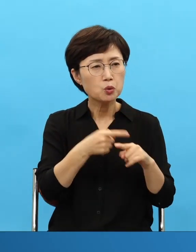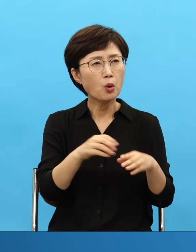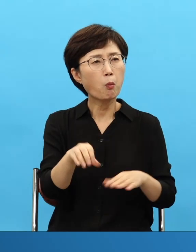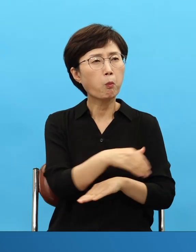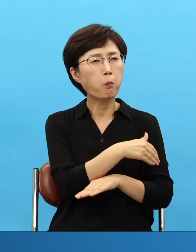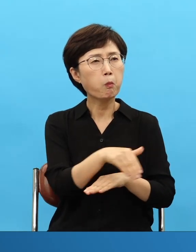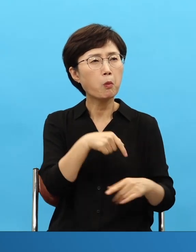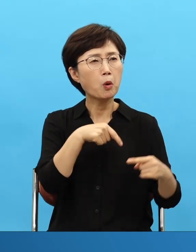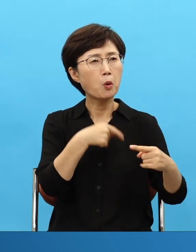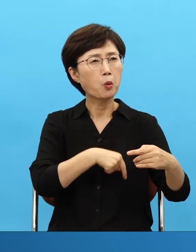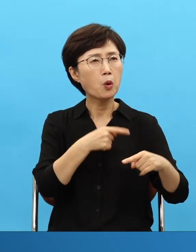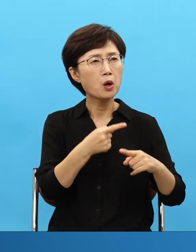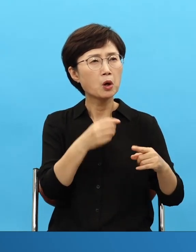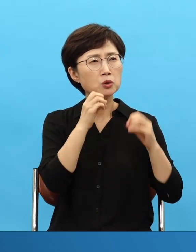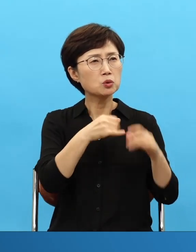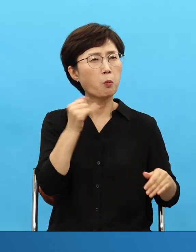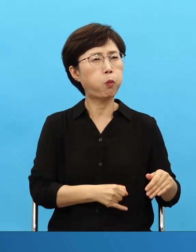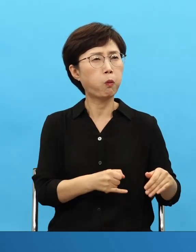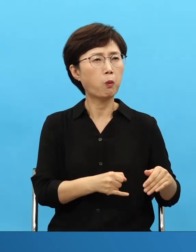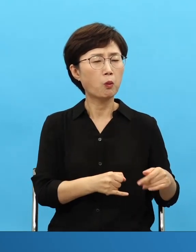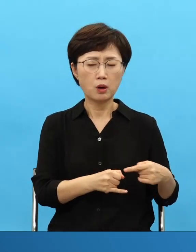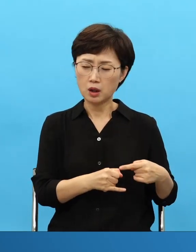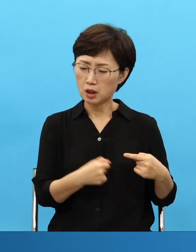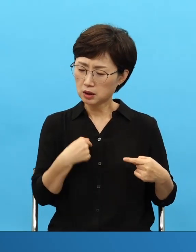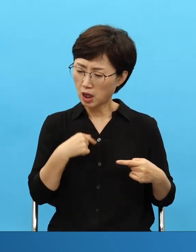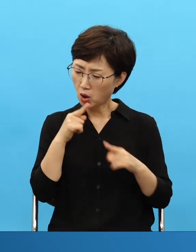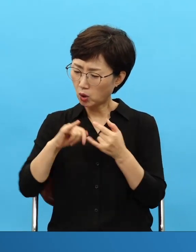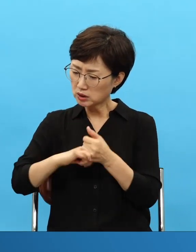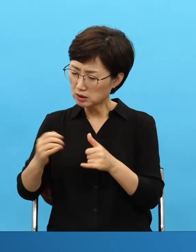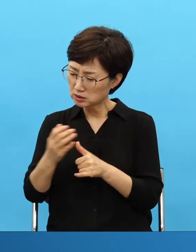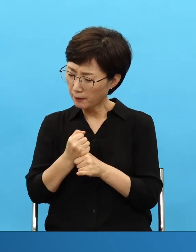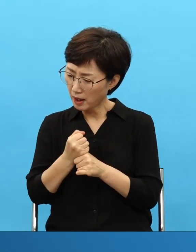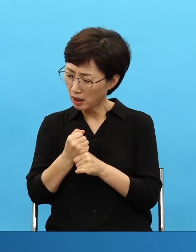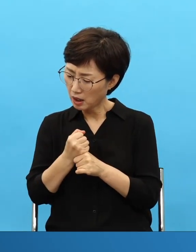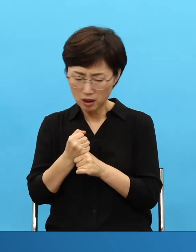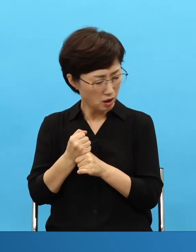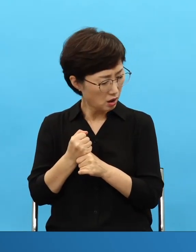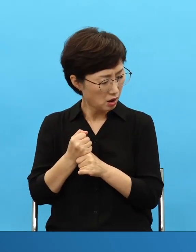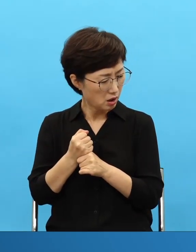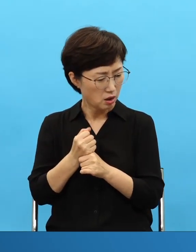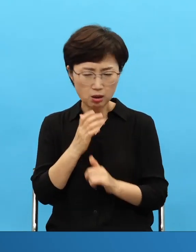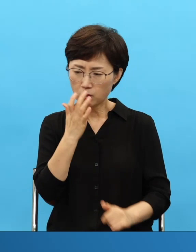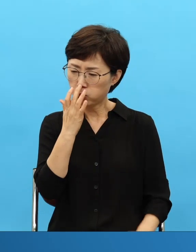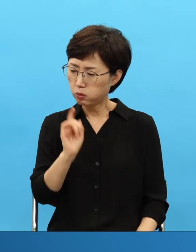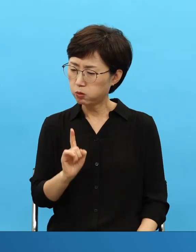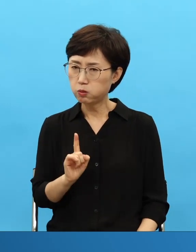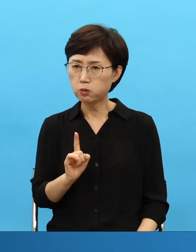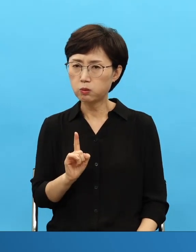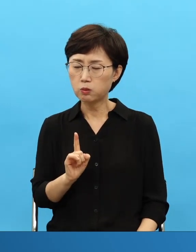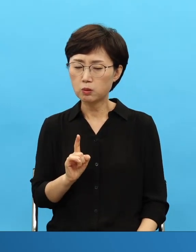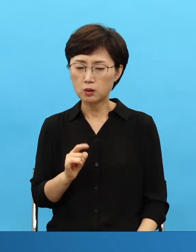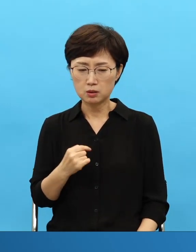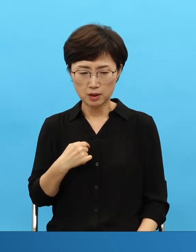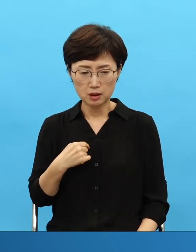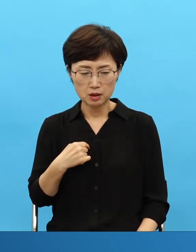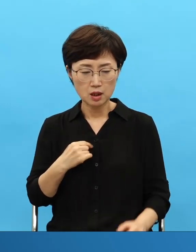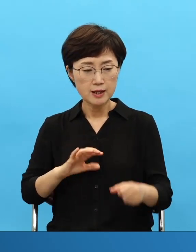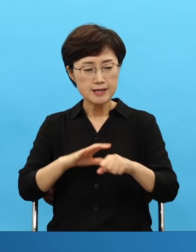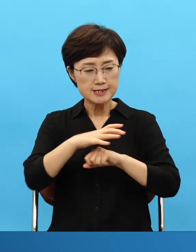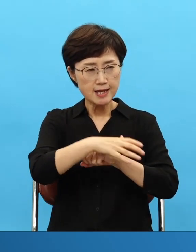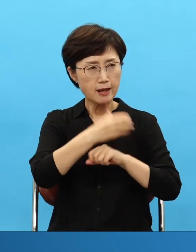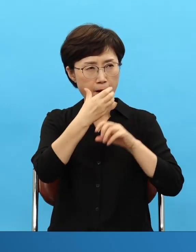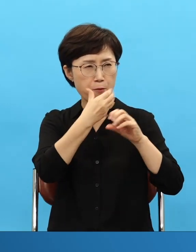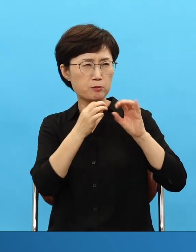that means that 그렇죠. everything that believers are holding on to are wrong. 여러분 세계복음만 있는데 그걸 못한다. 그럼 모든 틀린 걸 잡고 있는 것이죠. We need to do